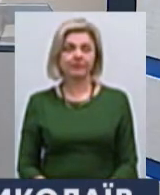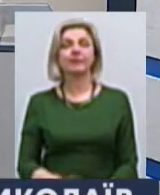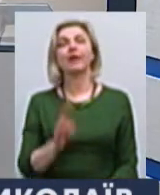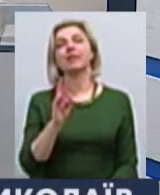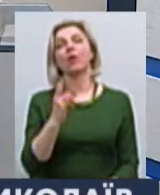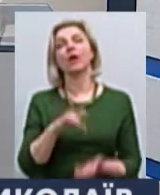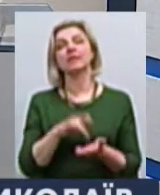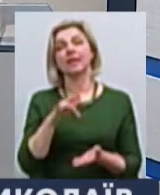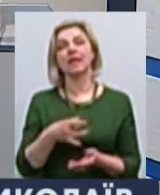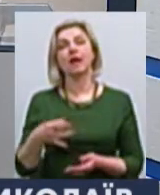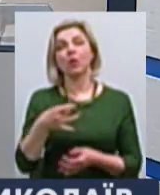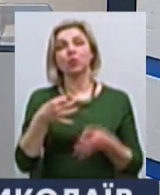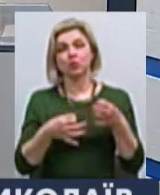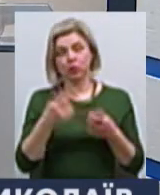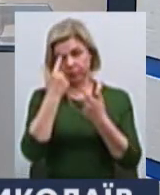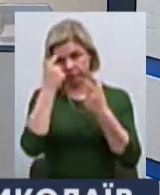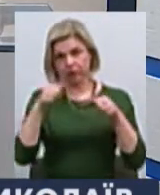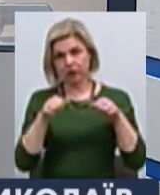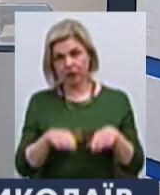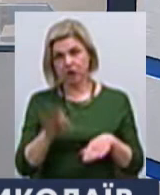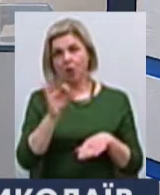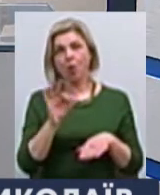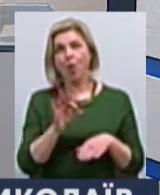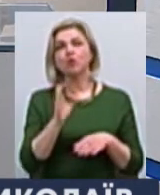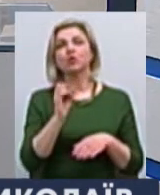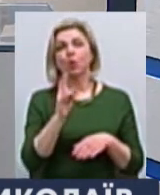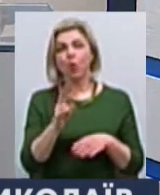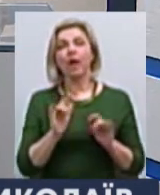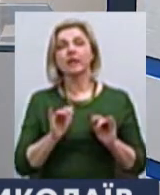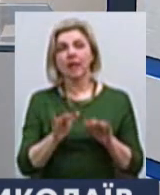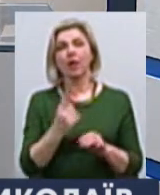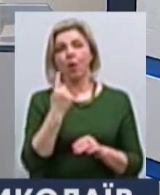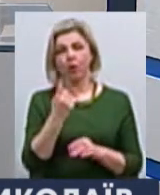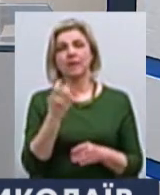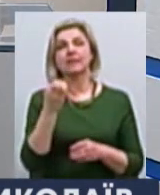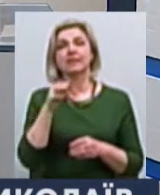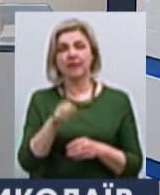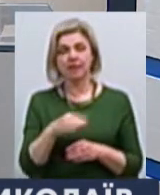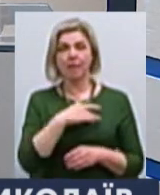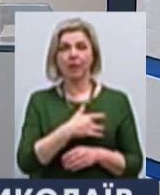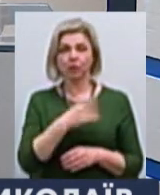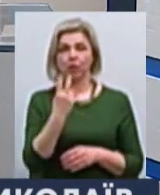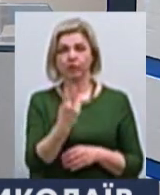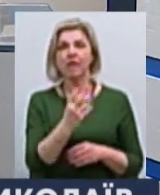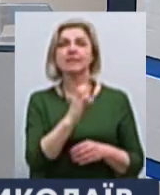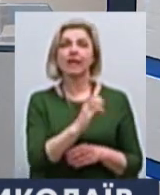Миколаївському центральному районному суді оголосили рішення стосовно терміну дії однієї з інкримінованих статей підозрюваним Сергію